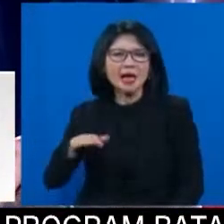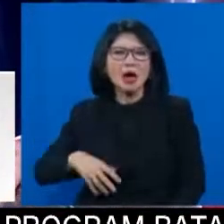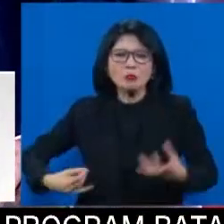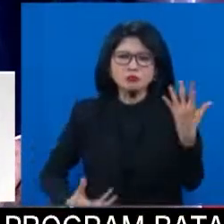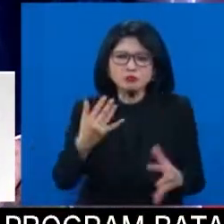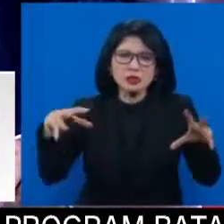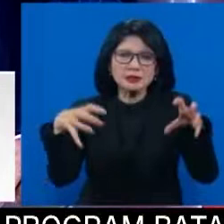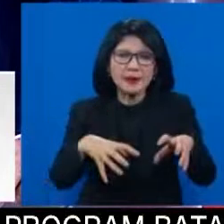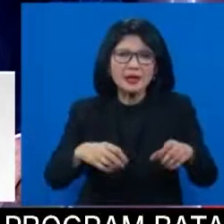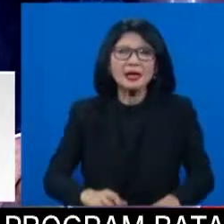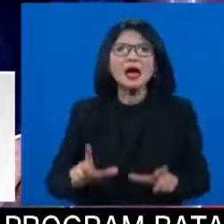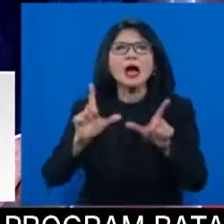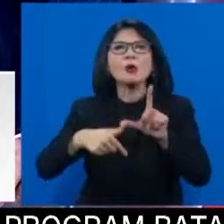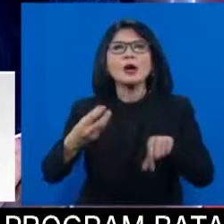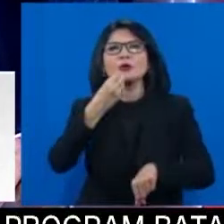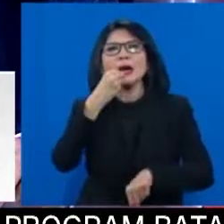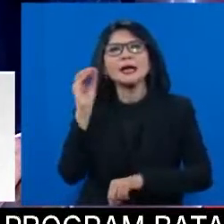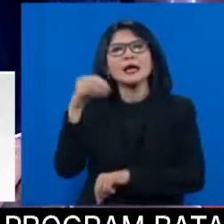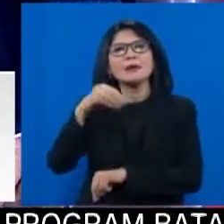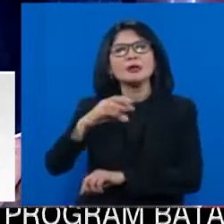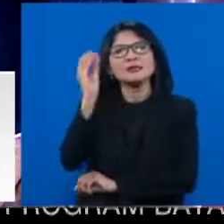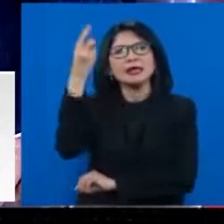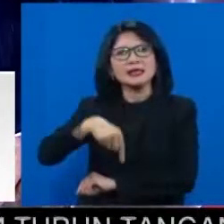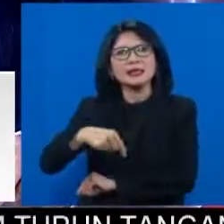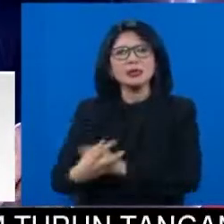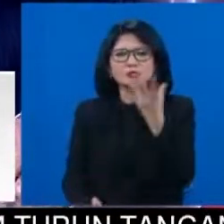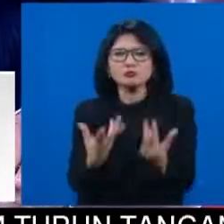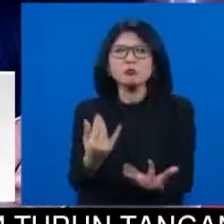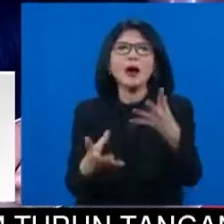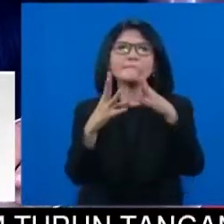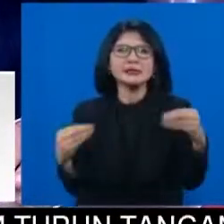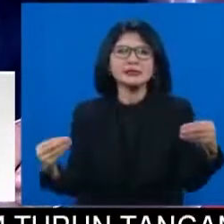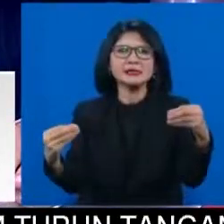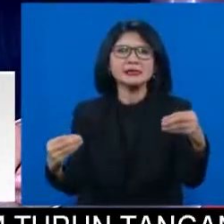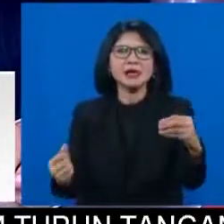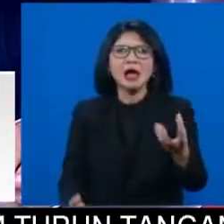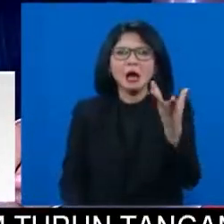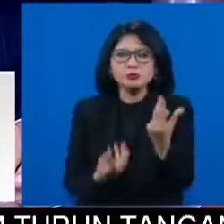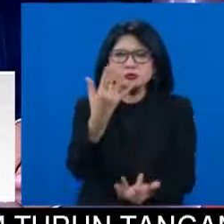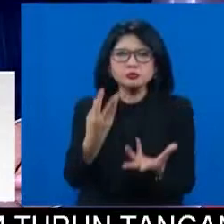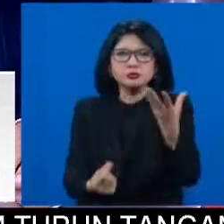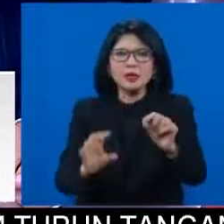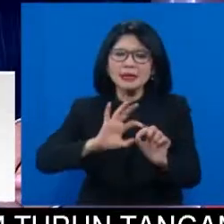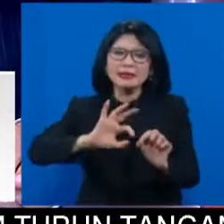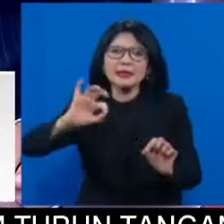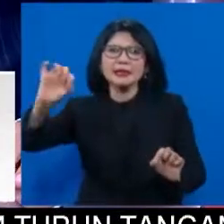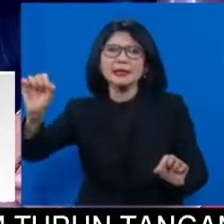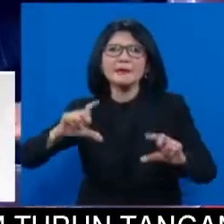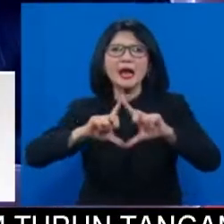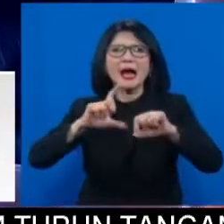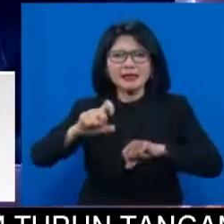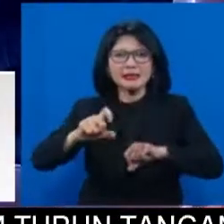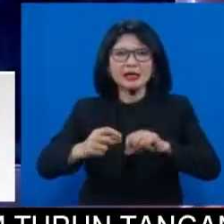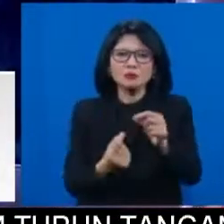Sementara sebuah warung makan ayam goreng di Jakarta Selatan ludes dilalap si jago merah. Api yang menyambar di kabel saluran udara sempat